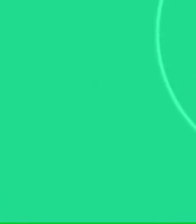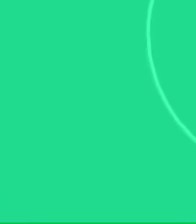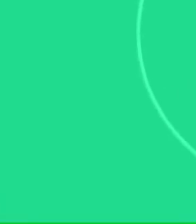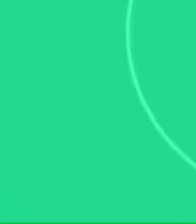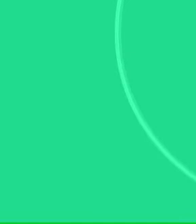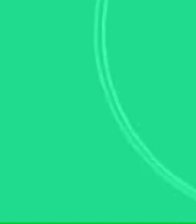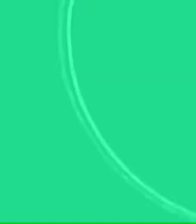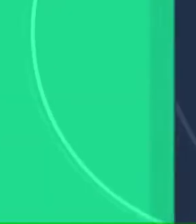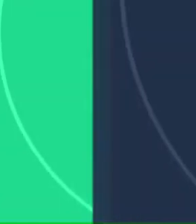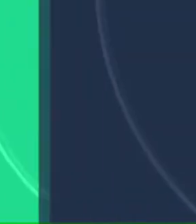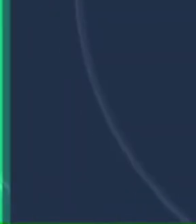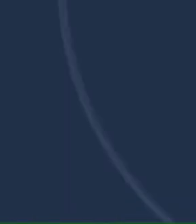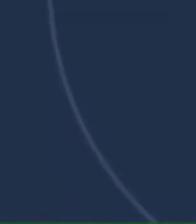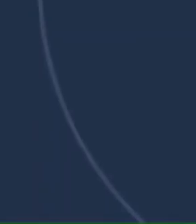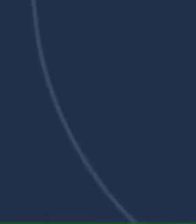Музика